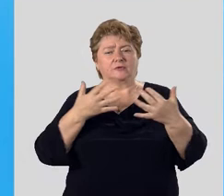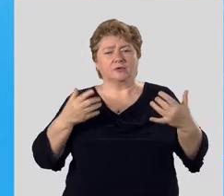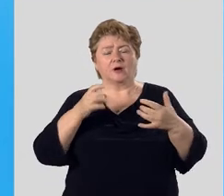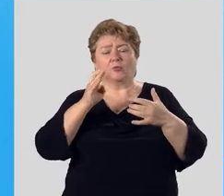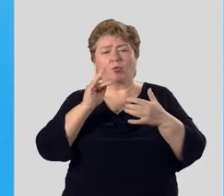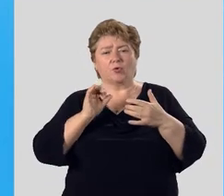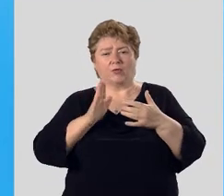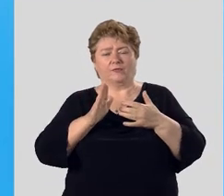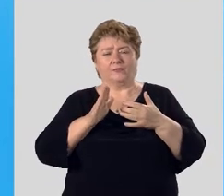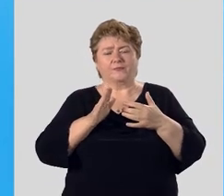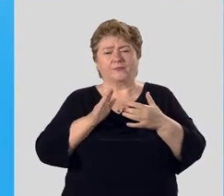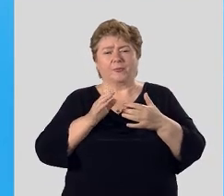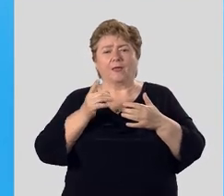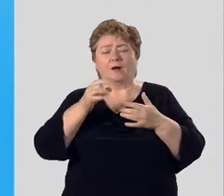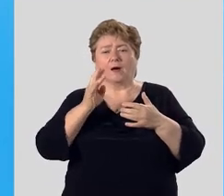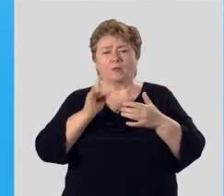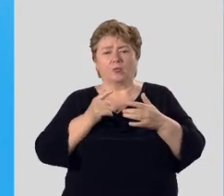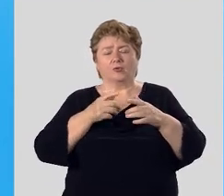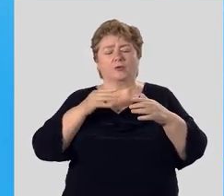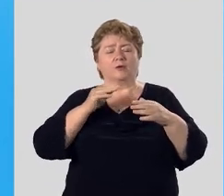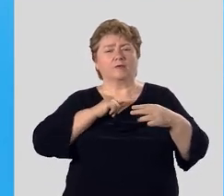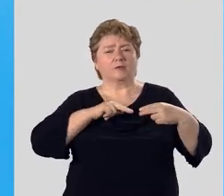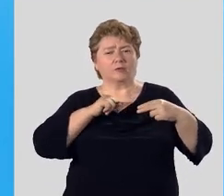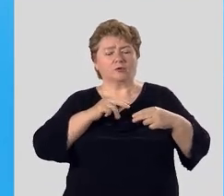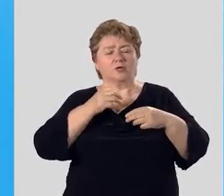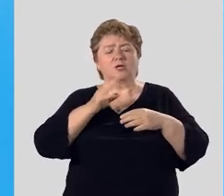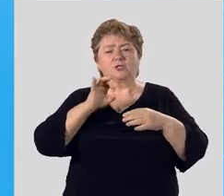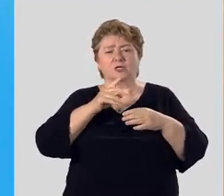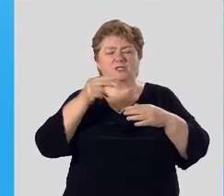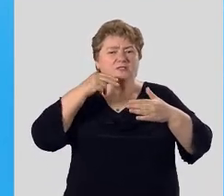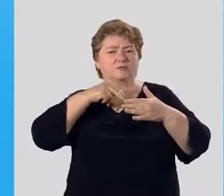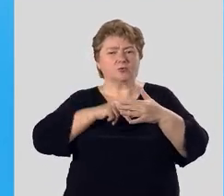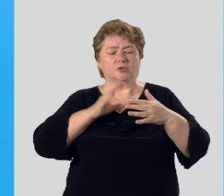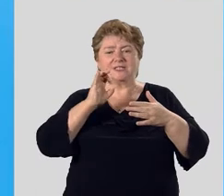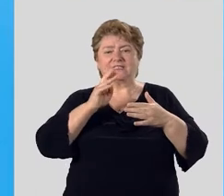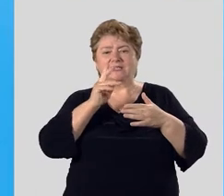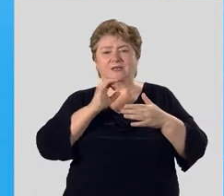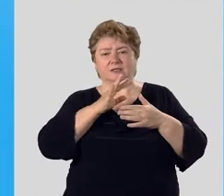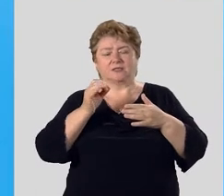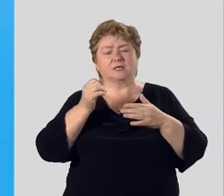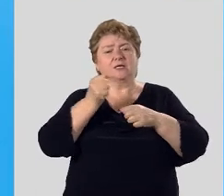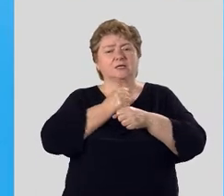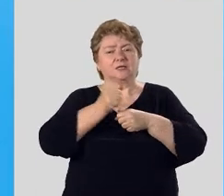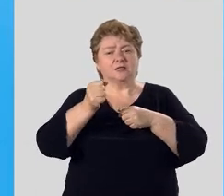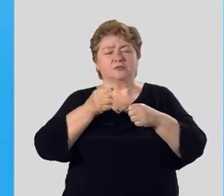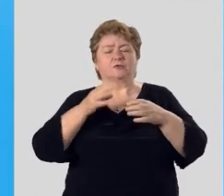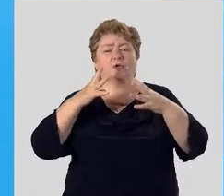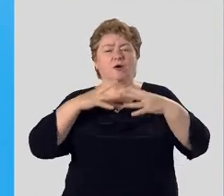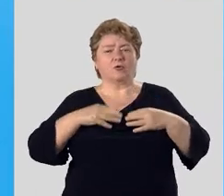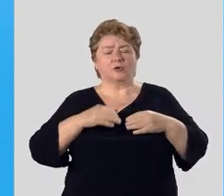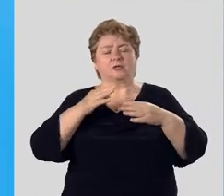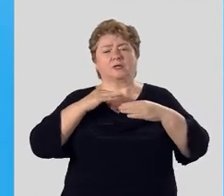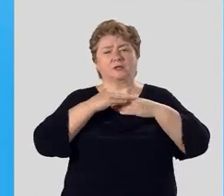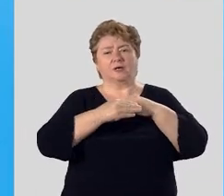– гормонов. Гормоны вырабатываются железами внутренней секреции и действуют на органы